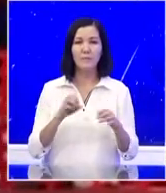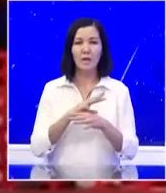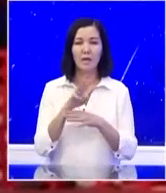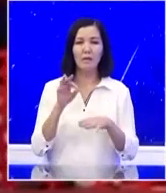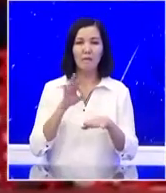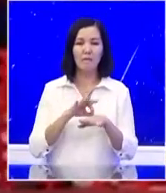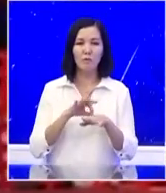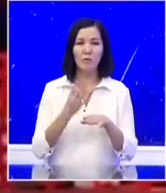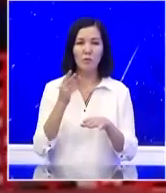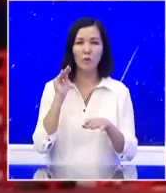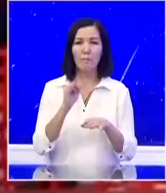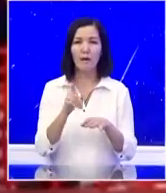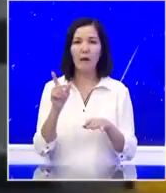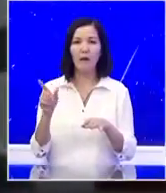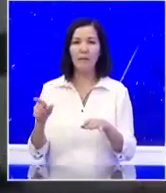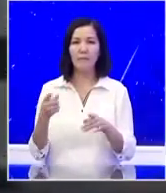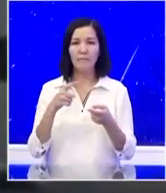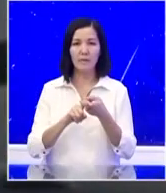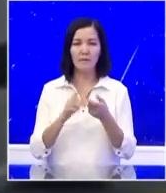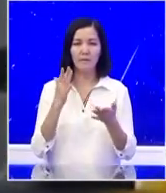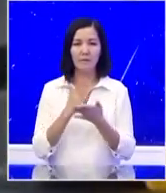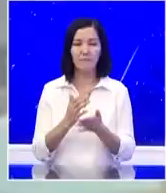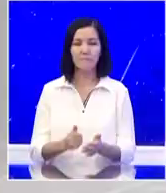аймақта 4 мыңнан астам адамнан анықталған.